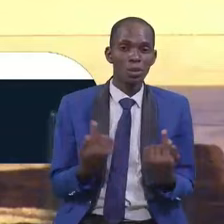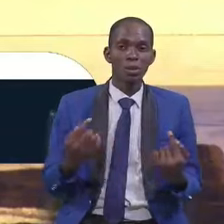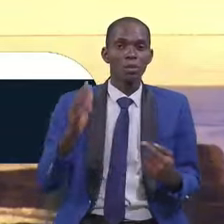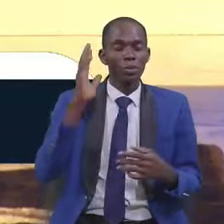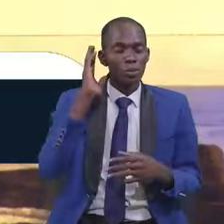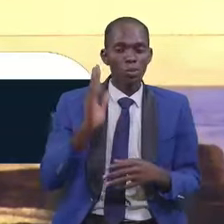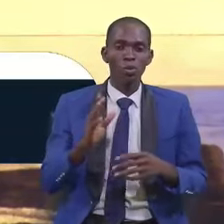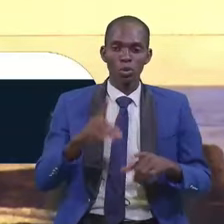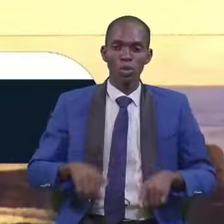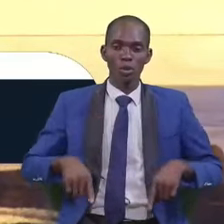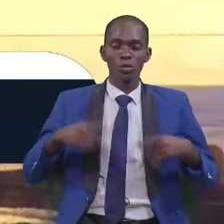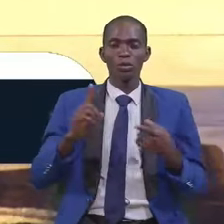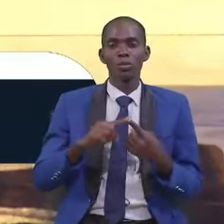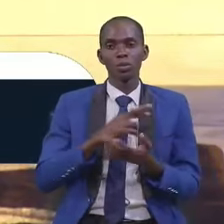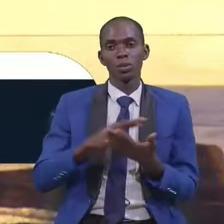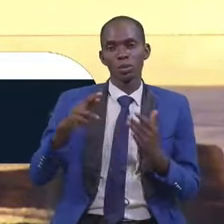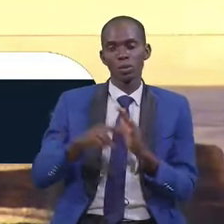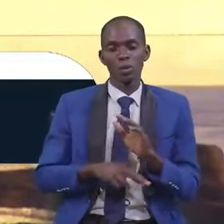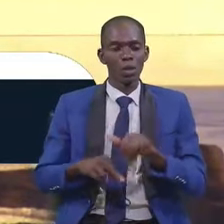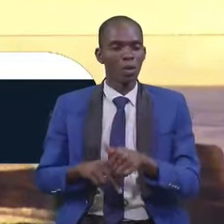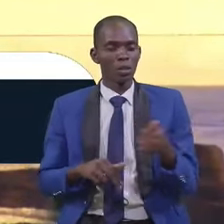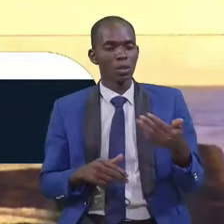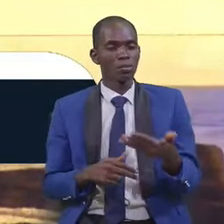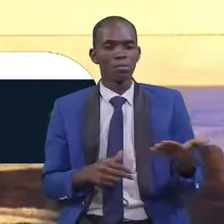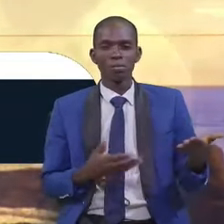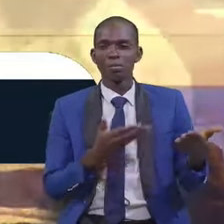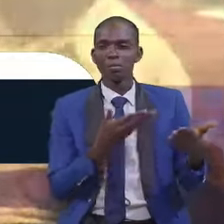Le reste est pour vous de lire à haute voix. Lui, par les